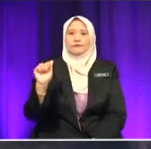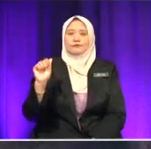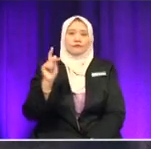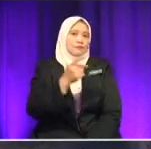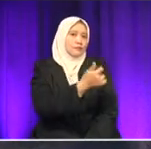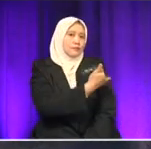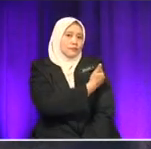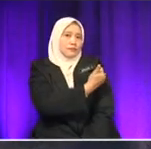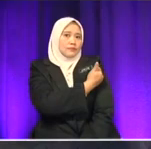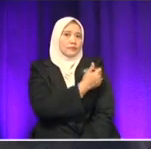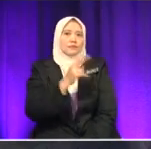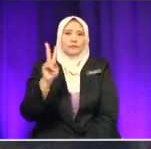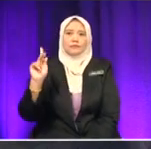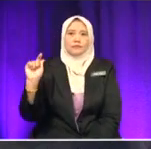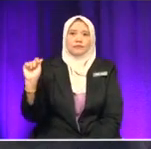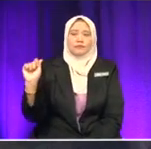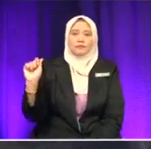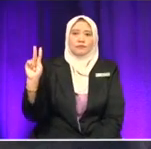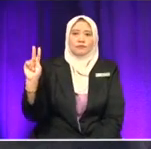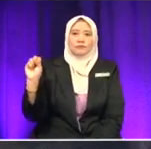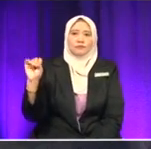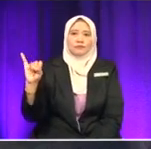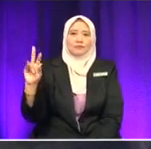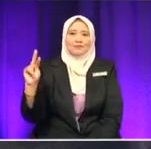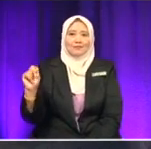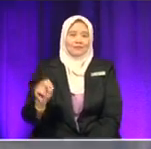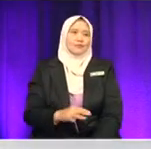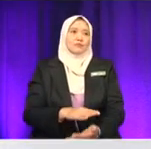murid cikgu dekat sini mesti semua dah ambil kan? Betul tak? Anggur sikit, anggur sikit.